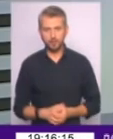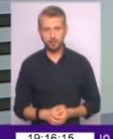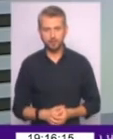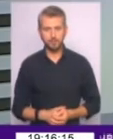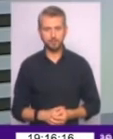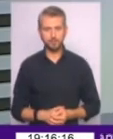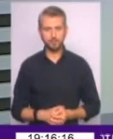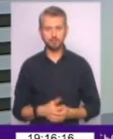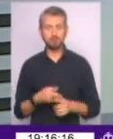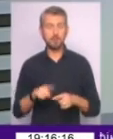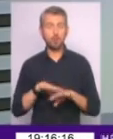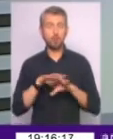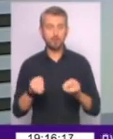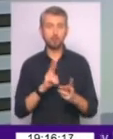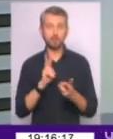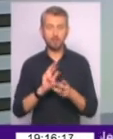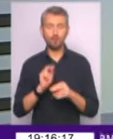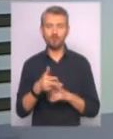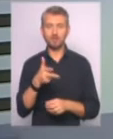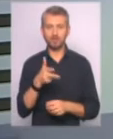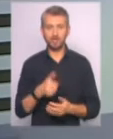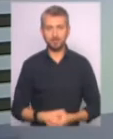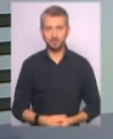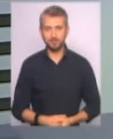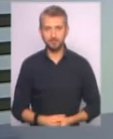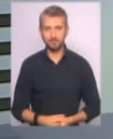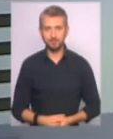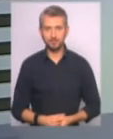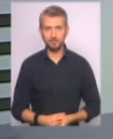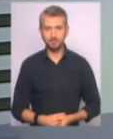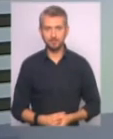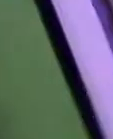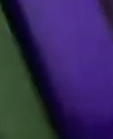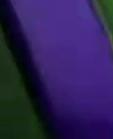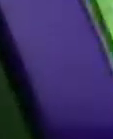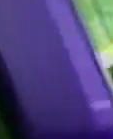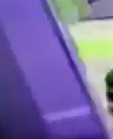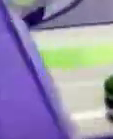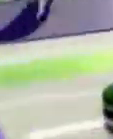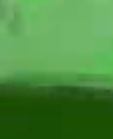Ну що ж, на цьому все. Дякую за увагу. Хай щастить.